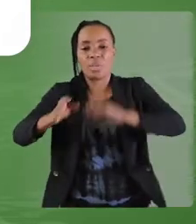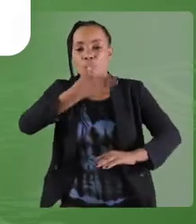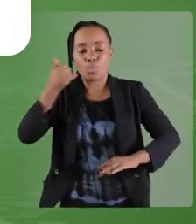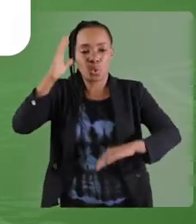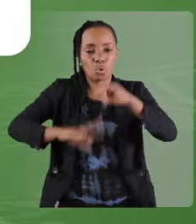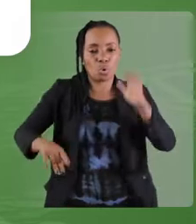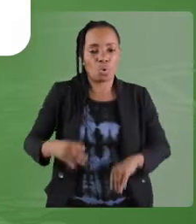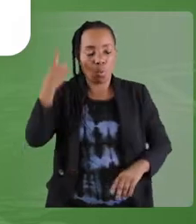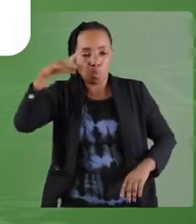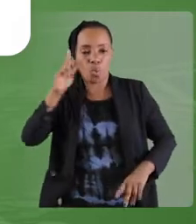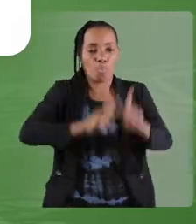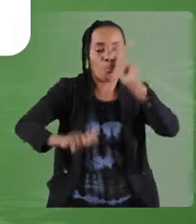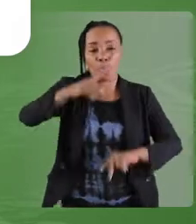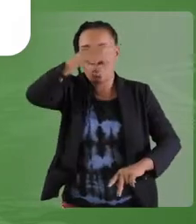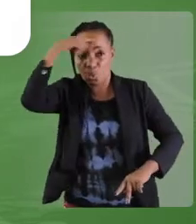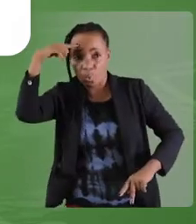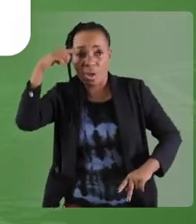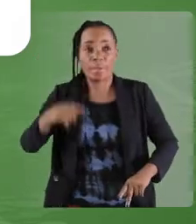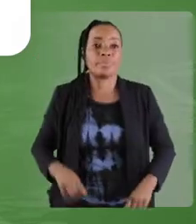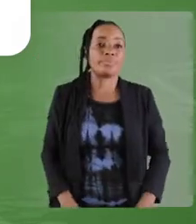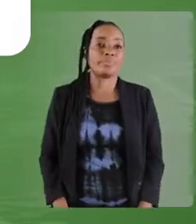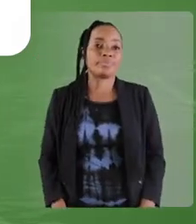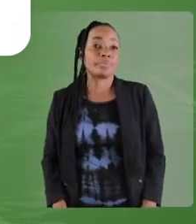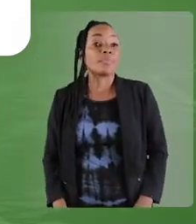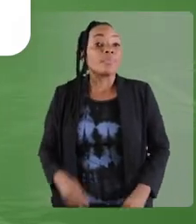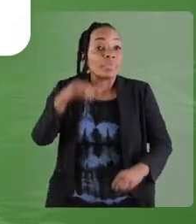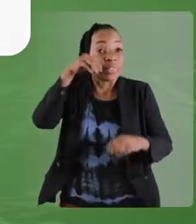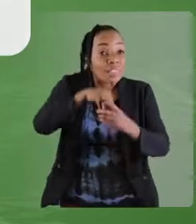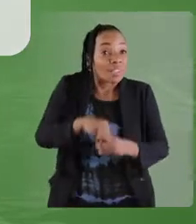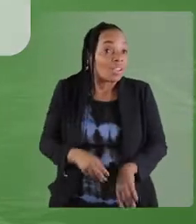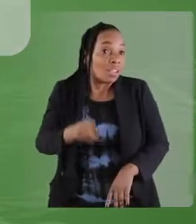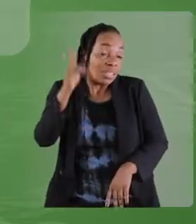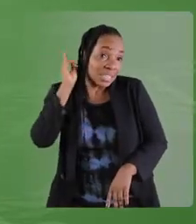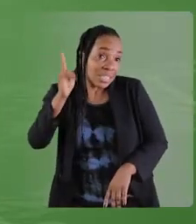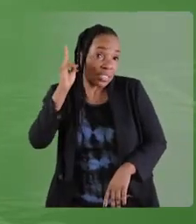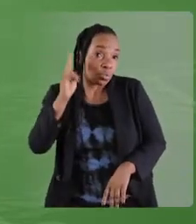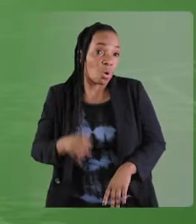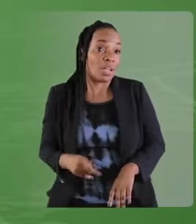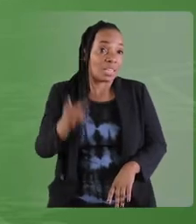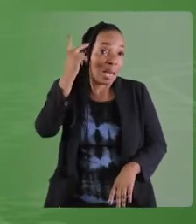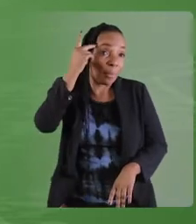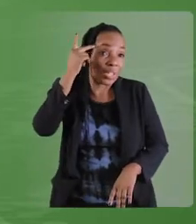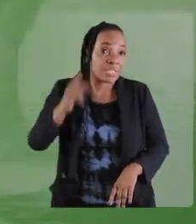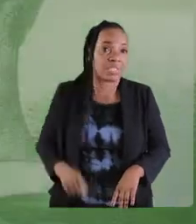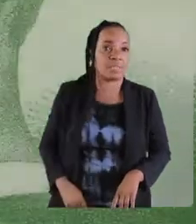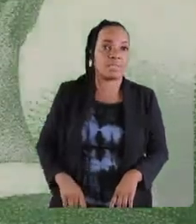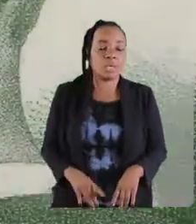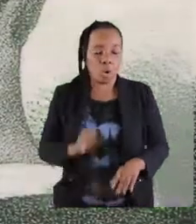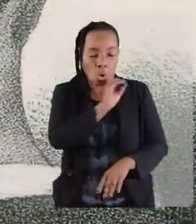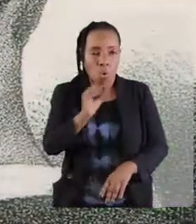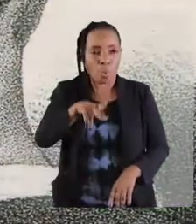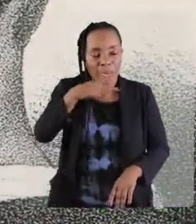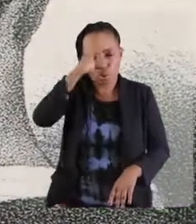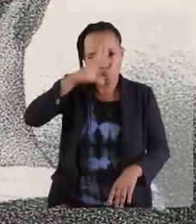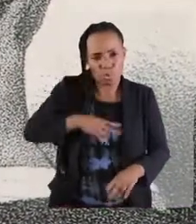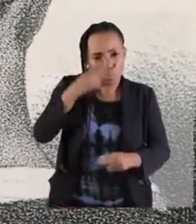ces sociétés au-dessus des autres. D'ailleurs, dans l'histoire de la pensée, nous pouvons citer